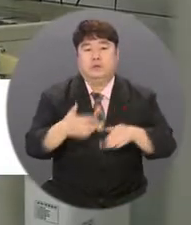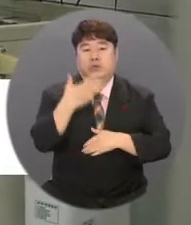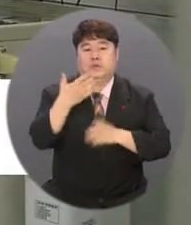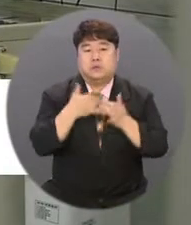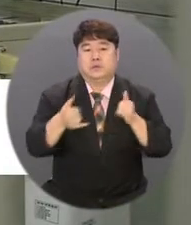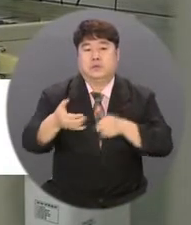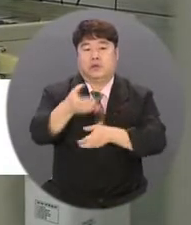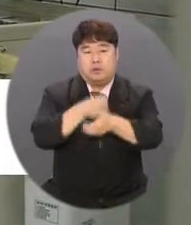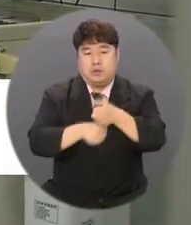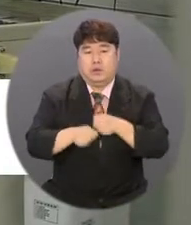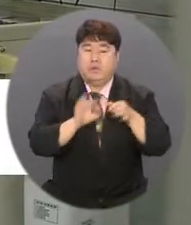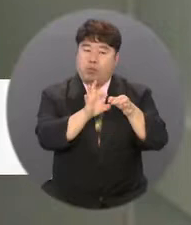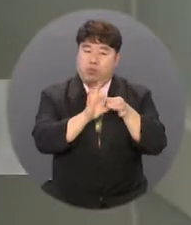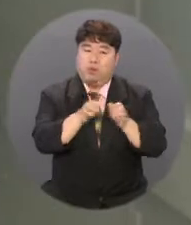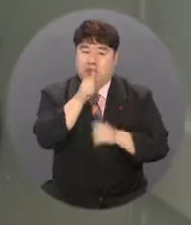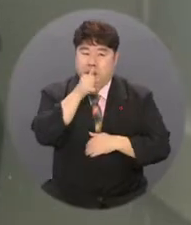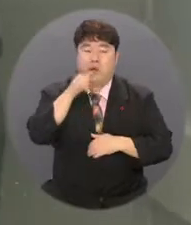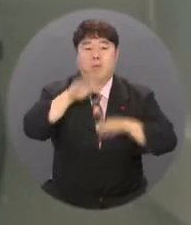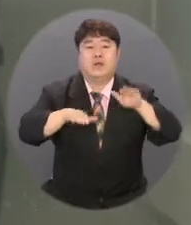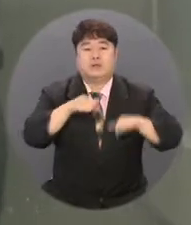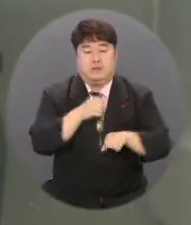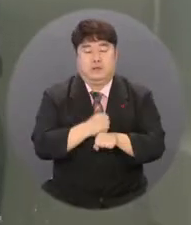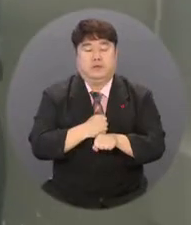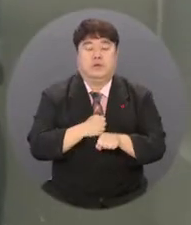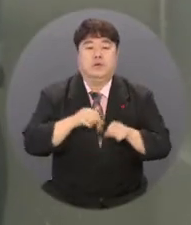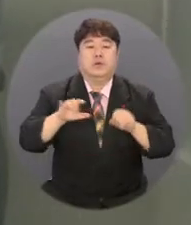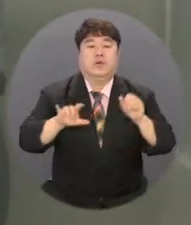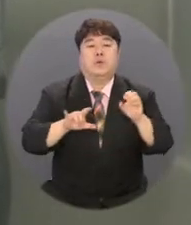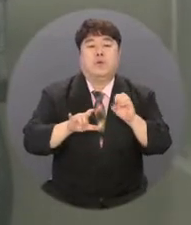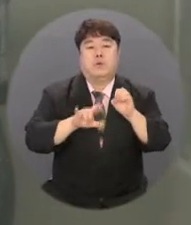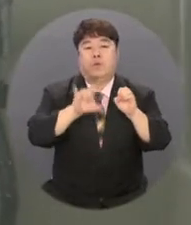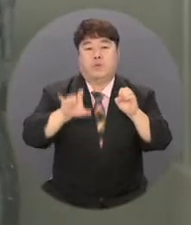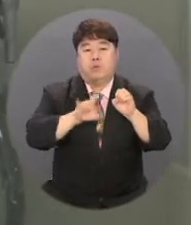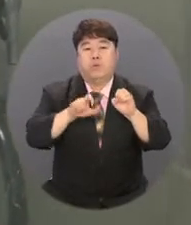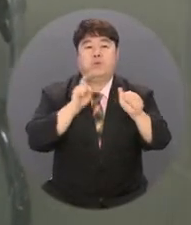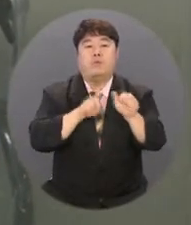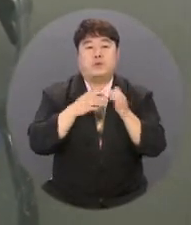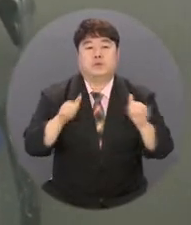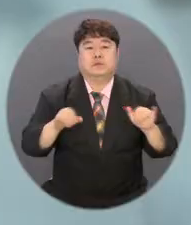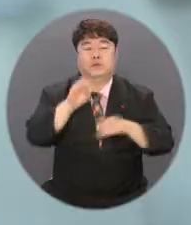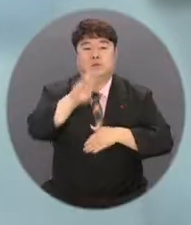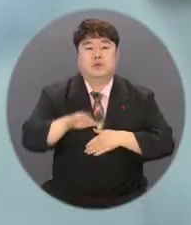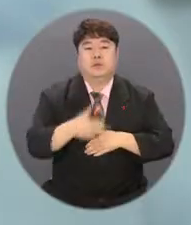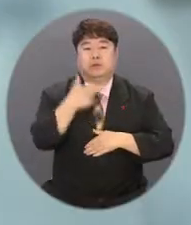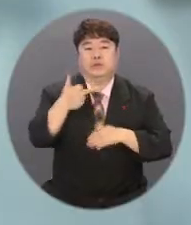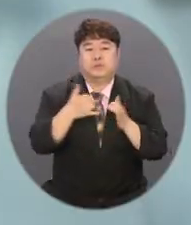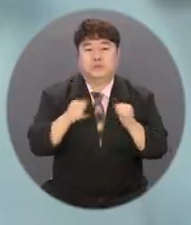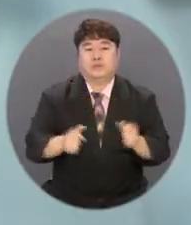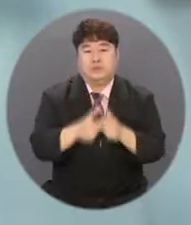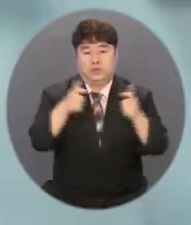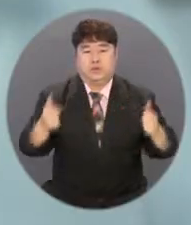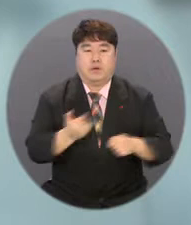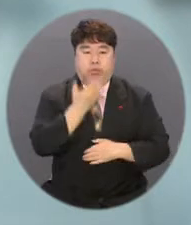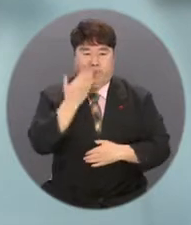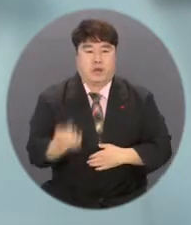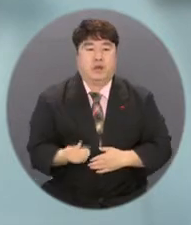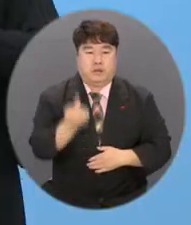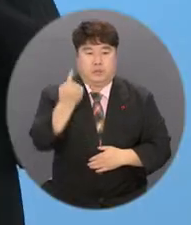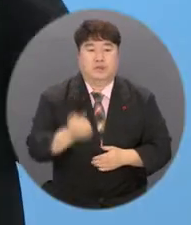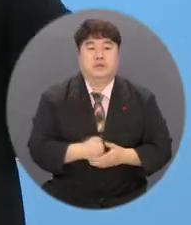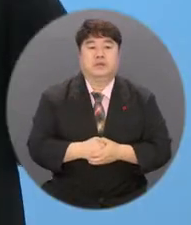역학적 연관성이 있는 것으로 판단했습니다. 오미크론 확진자가 광주에서 17명까지 늘어날 가능성이